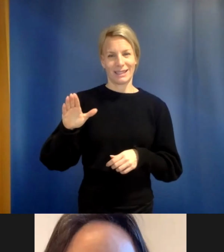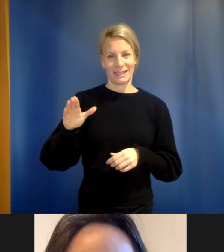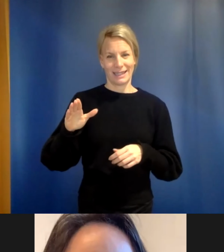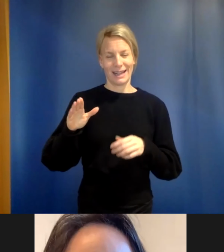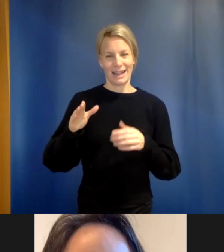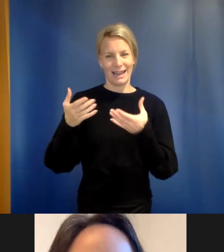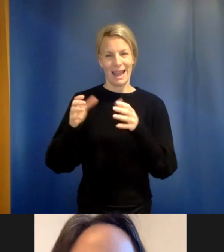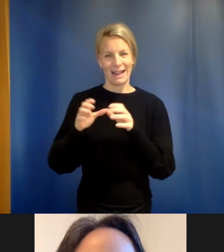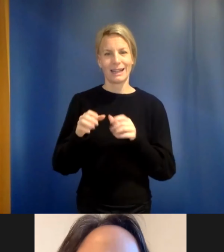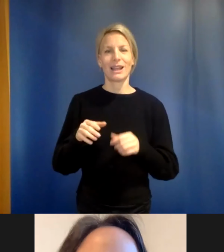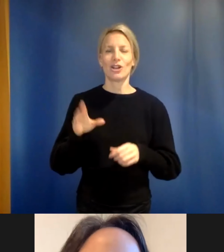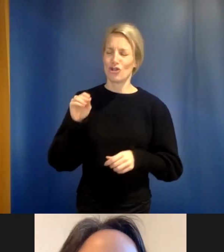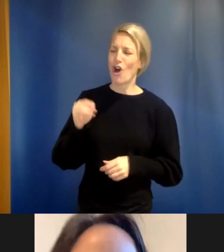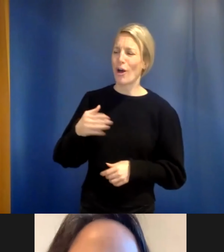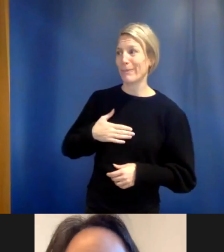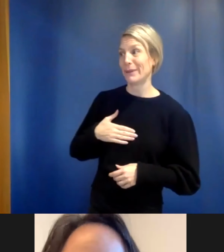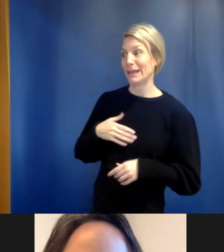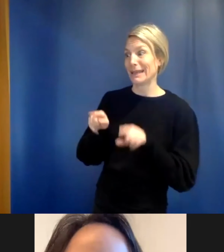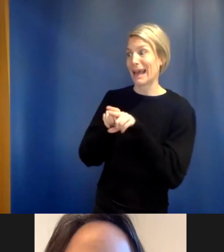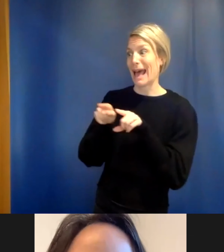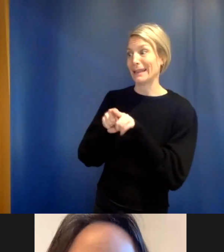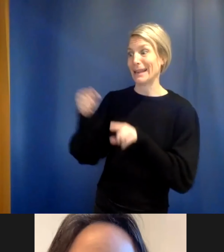borrar ju grannor naturligtvis.